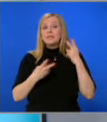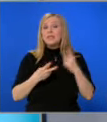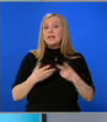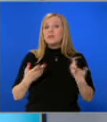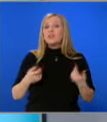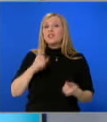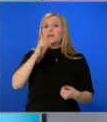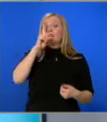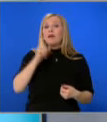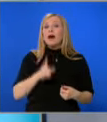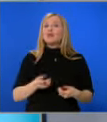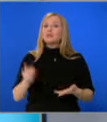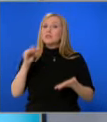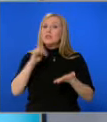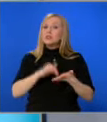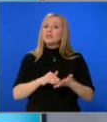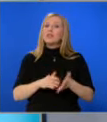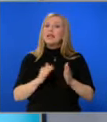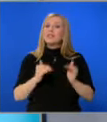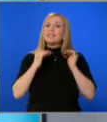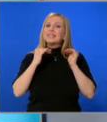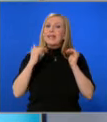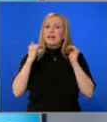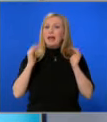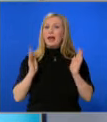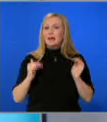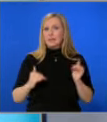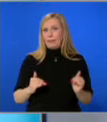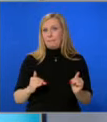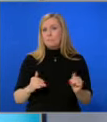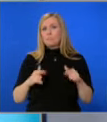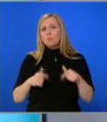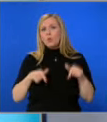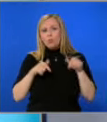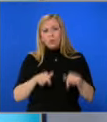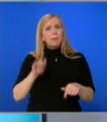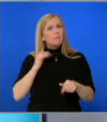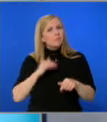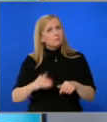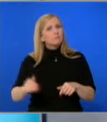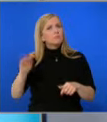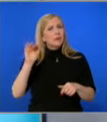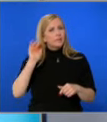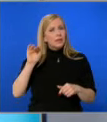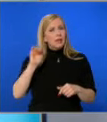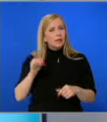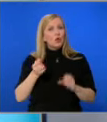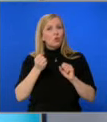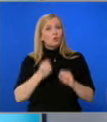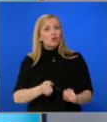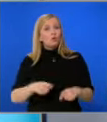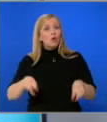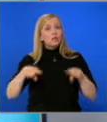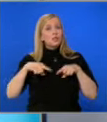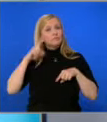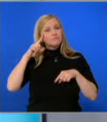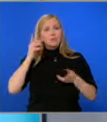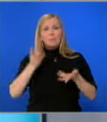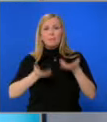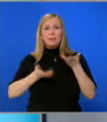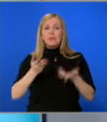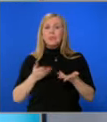беше важно да се сложат някакви стандарти. Оттам нататък Конституционния съд ще прецени дали е